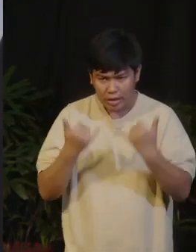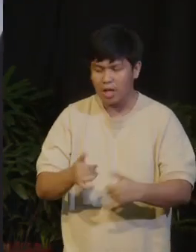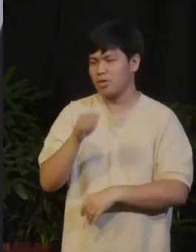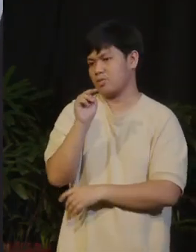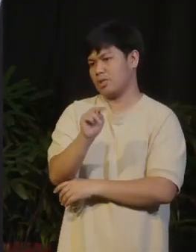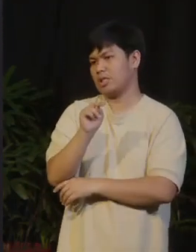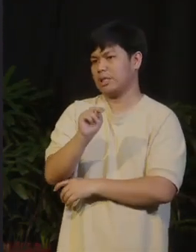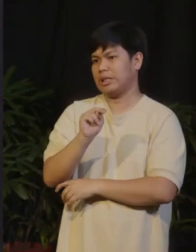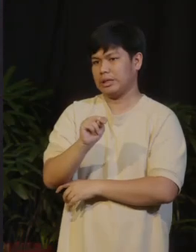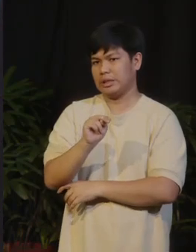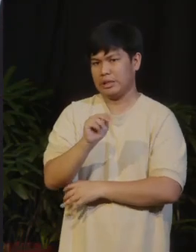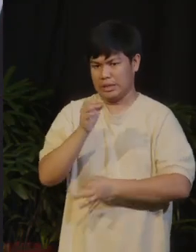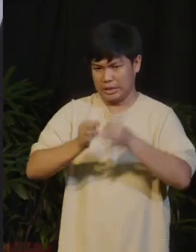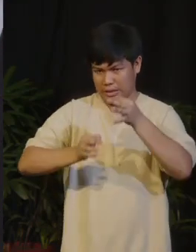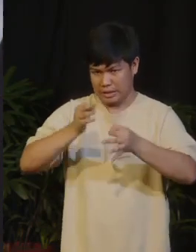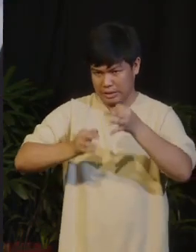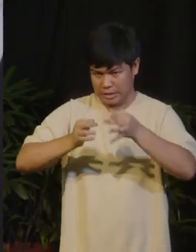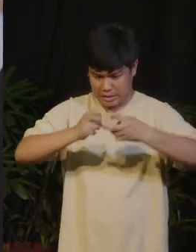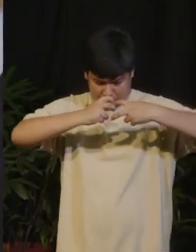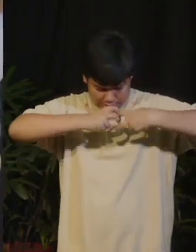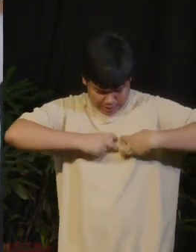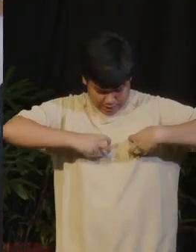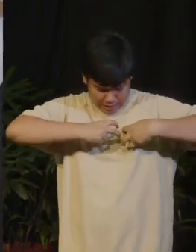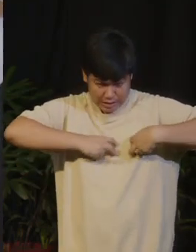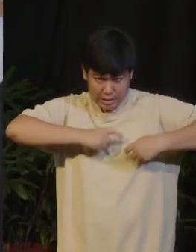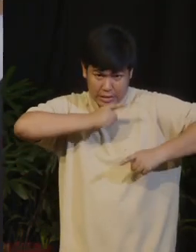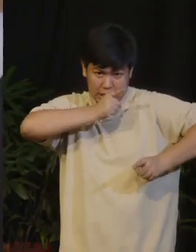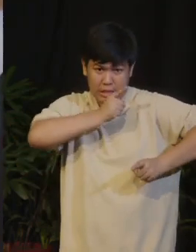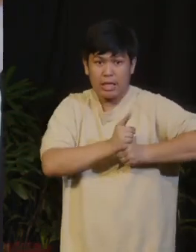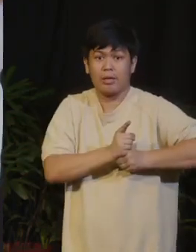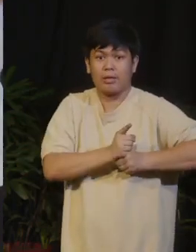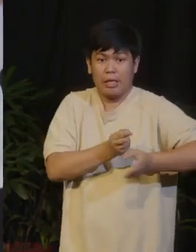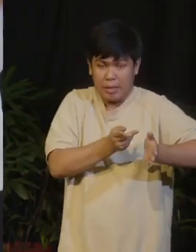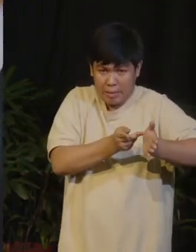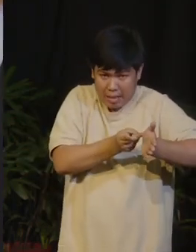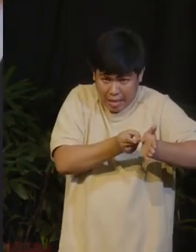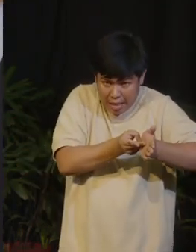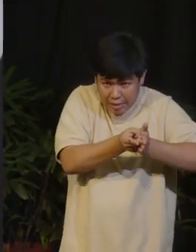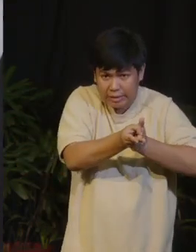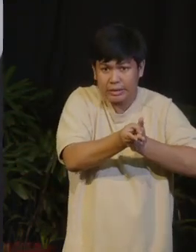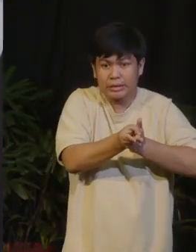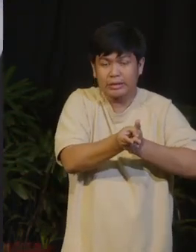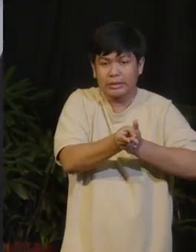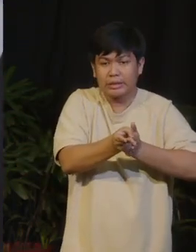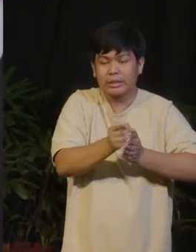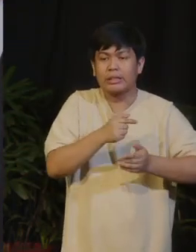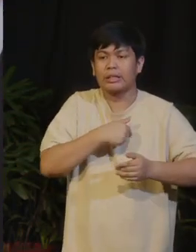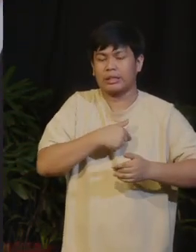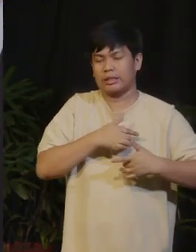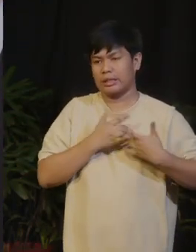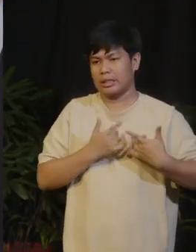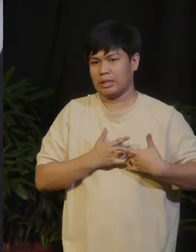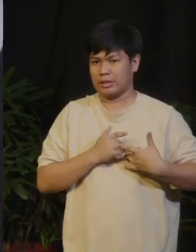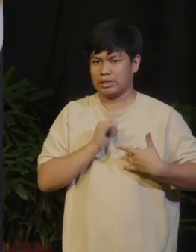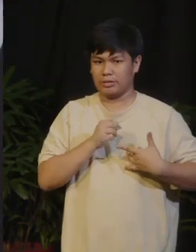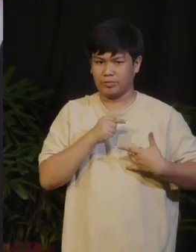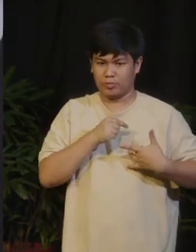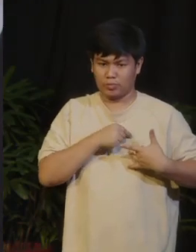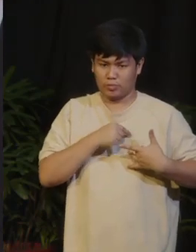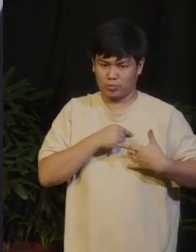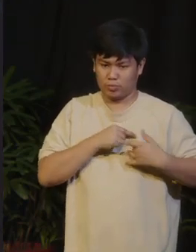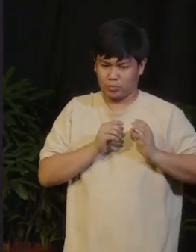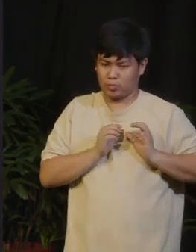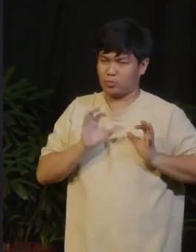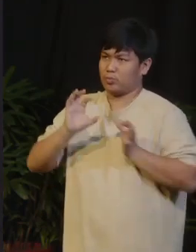kailangan husgahan ng tapat, ng sapat, ang ating sarili. Ngayon